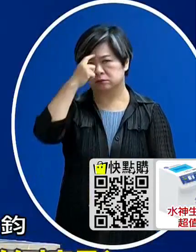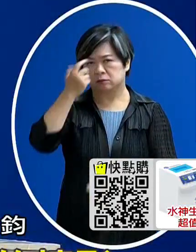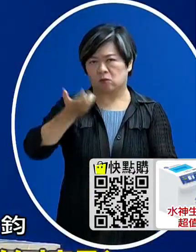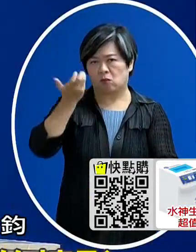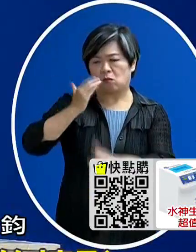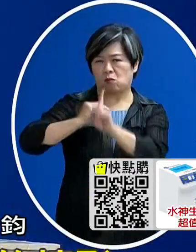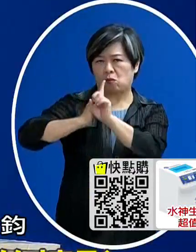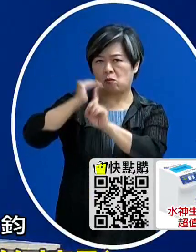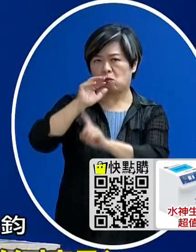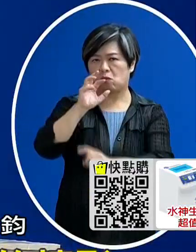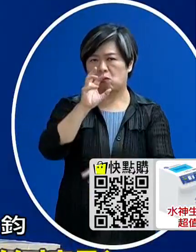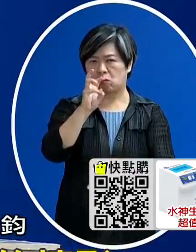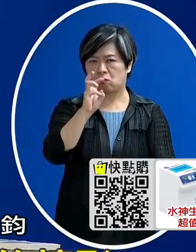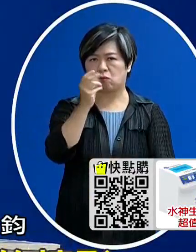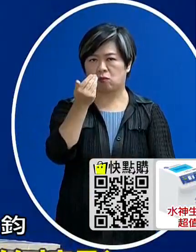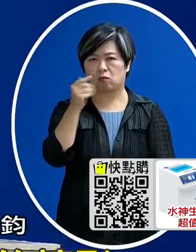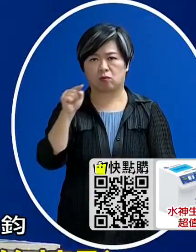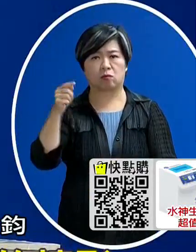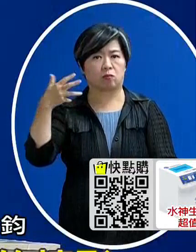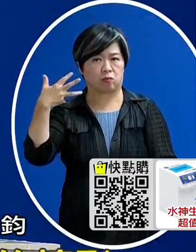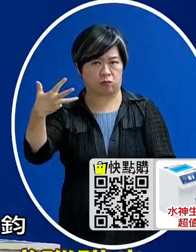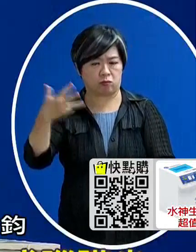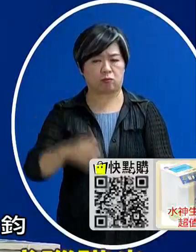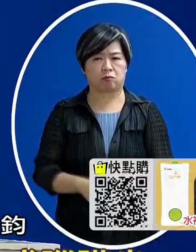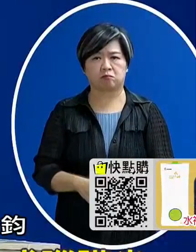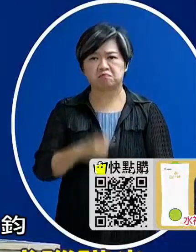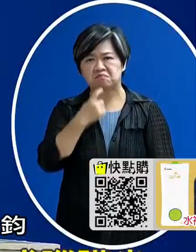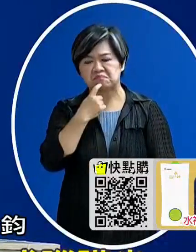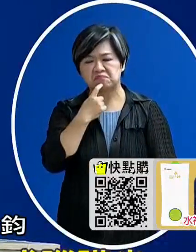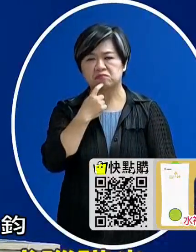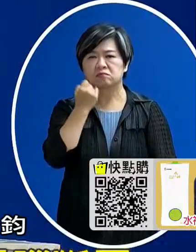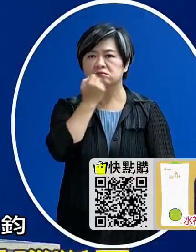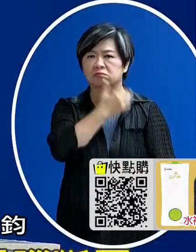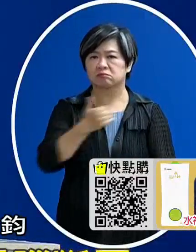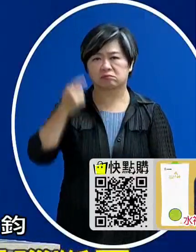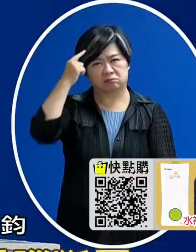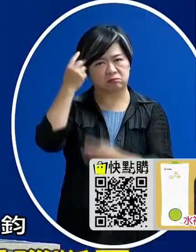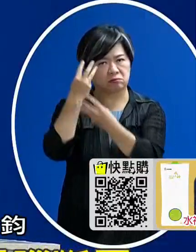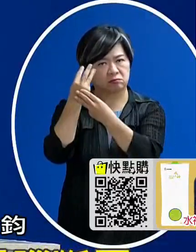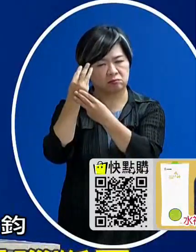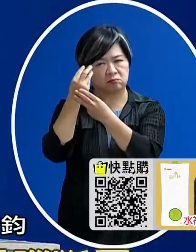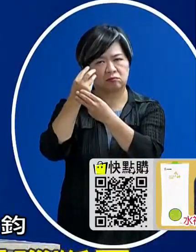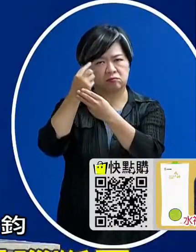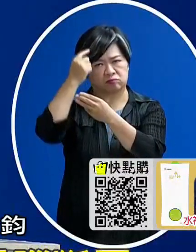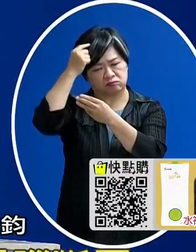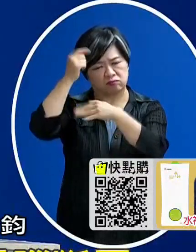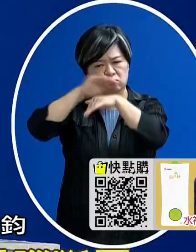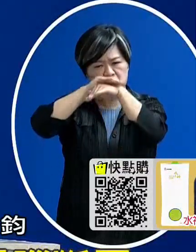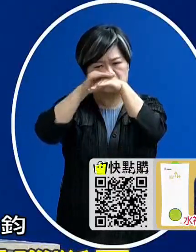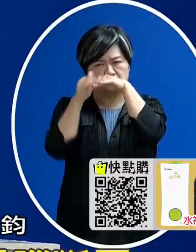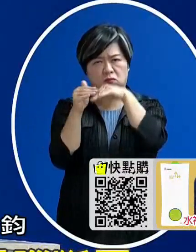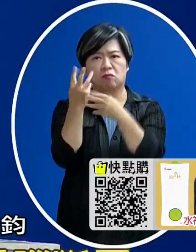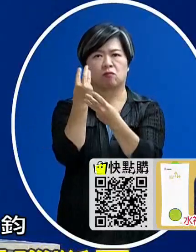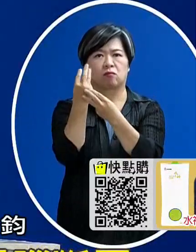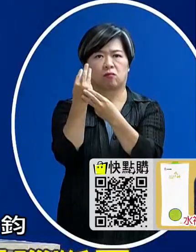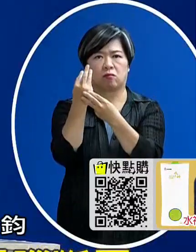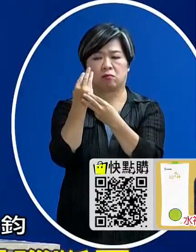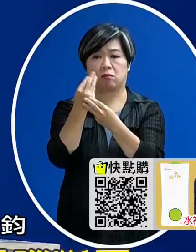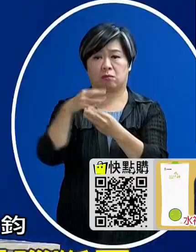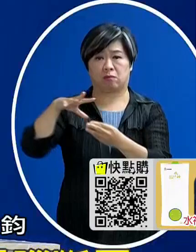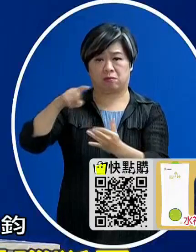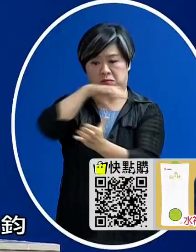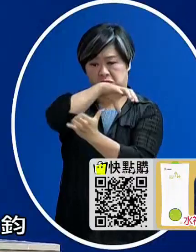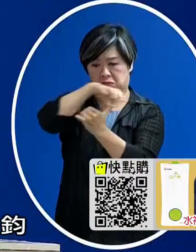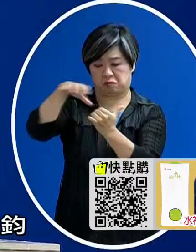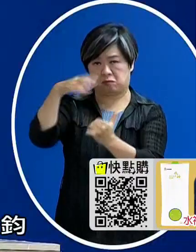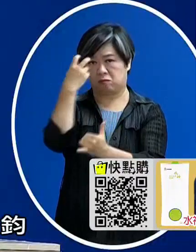到39.8度的一个情形哈。当时就有怀疑可能是脑炎或脑膜炎，不过第一次做头部的电脑断